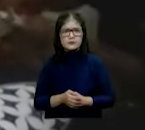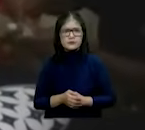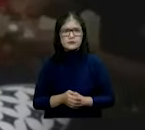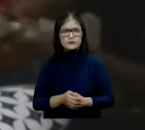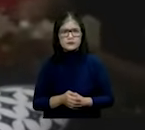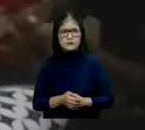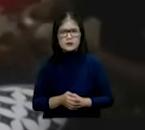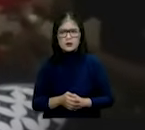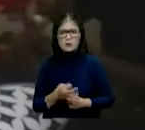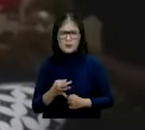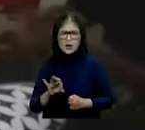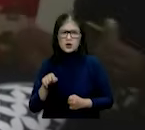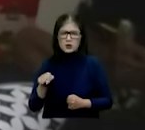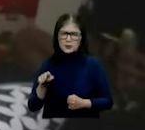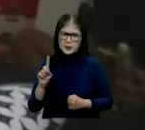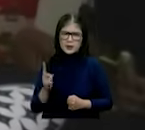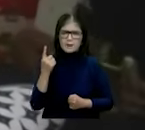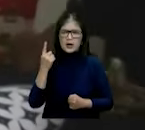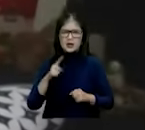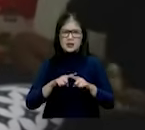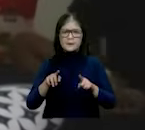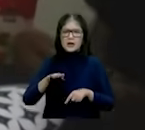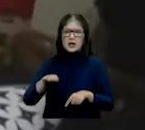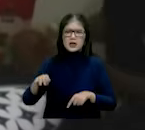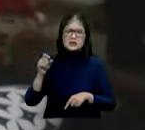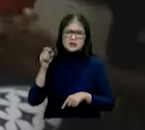Baru sekali. Tapi kalau anaknya sharing tiap bulan.